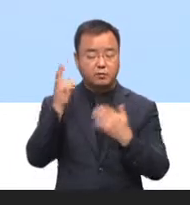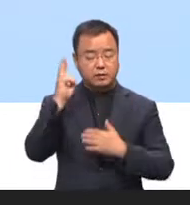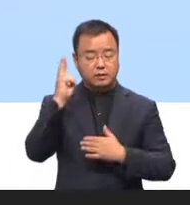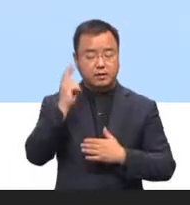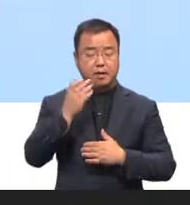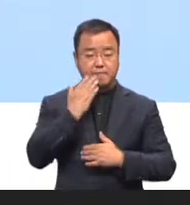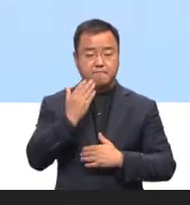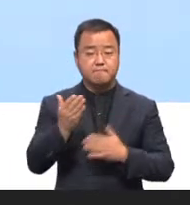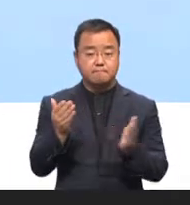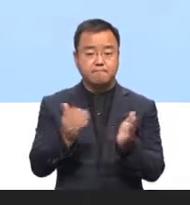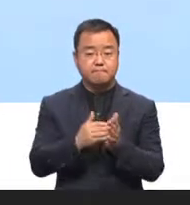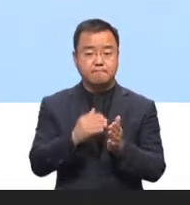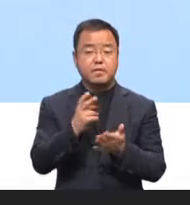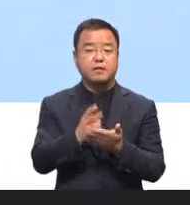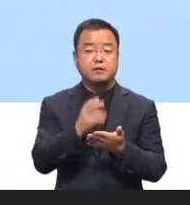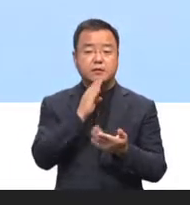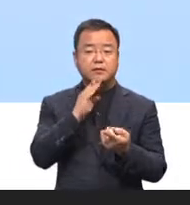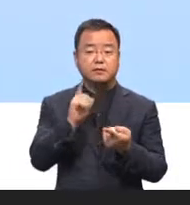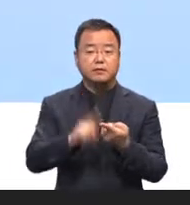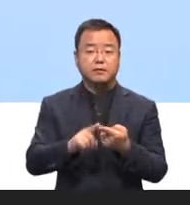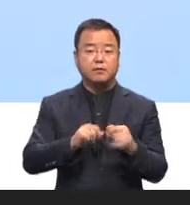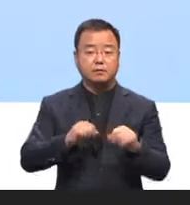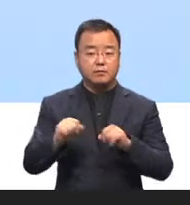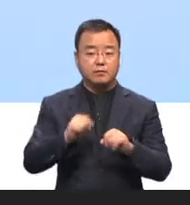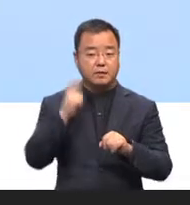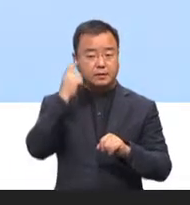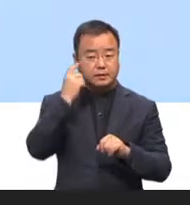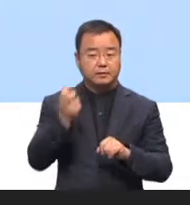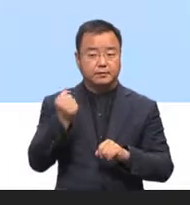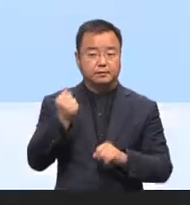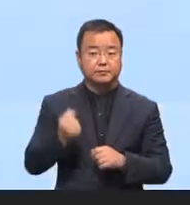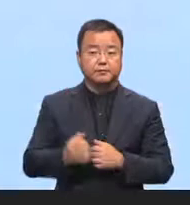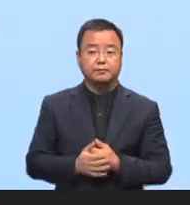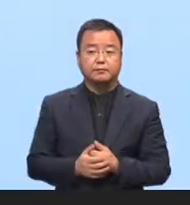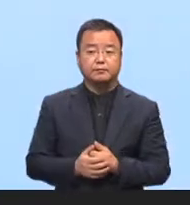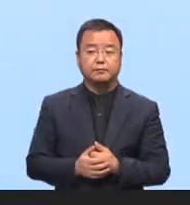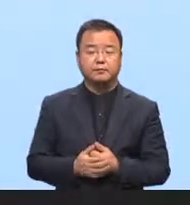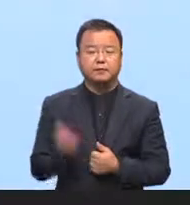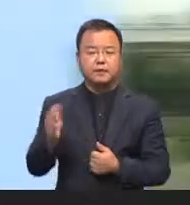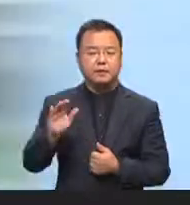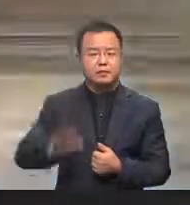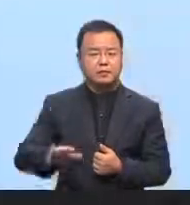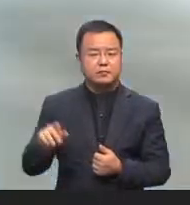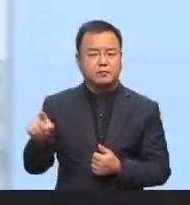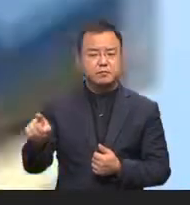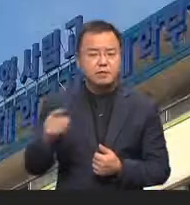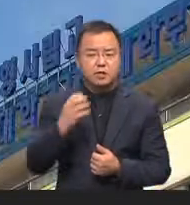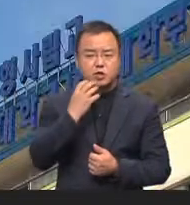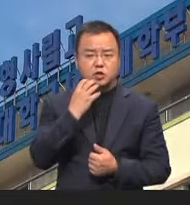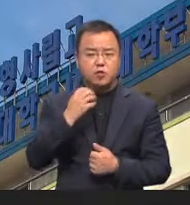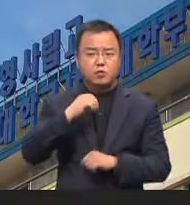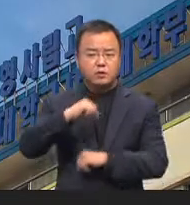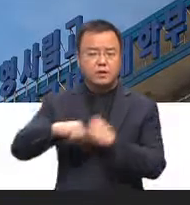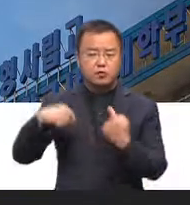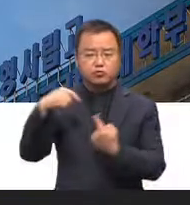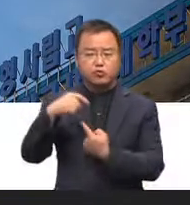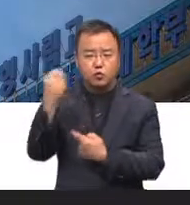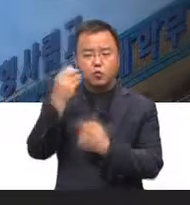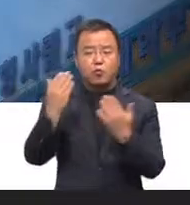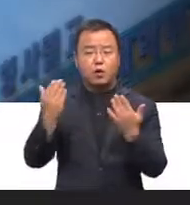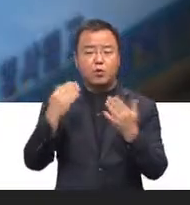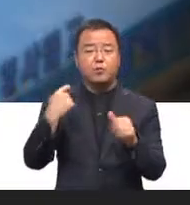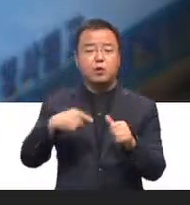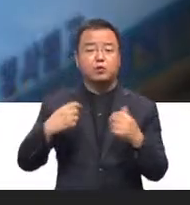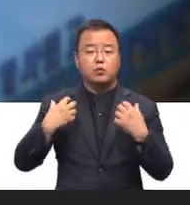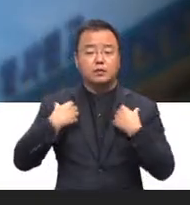가능하였기에 적법하고 적정한 평가로 판단하였습니다. 하지만 서울 자사고들은 교육청이 자체